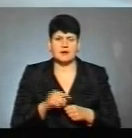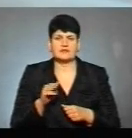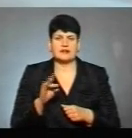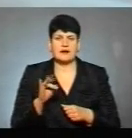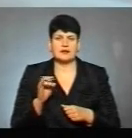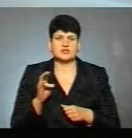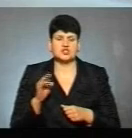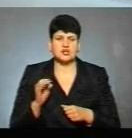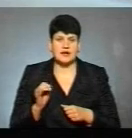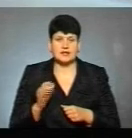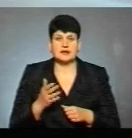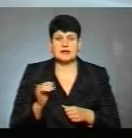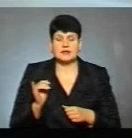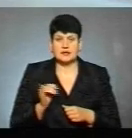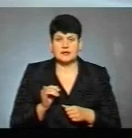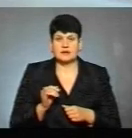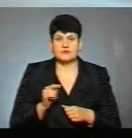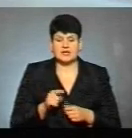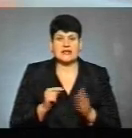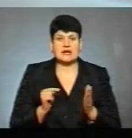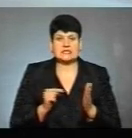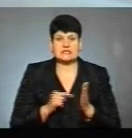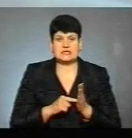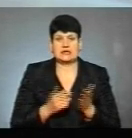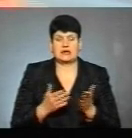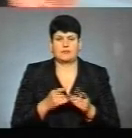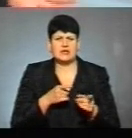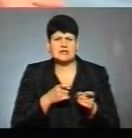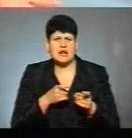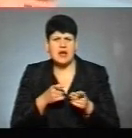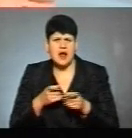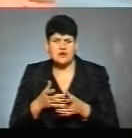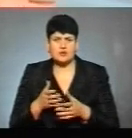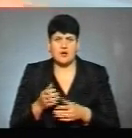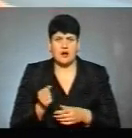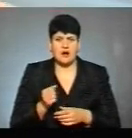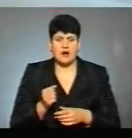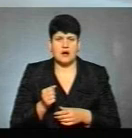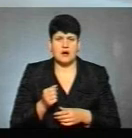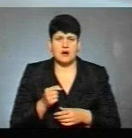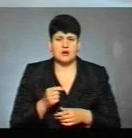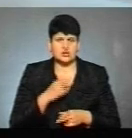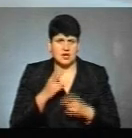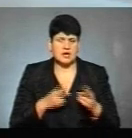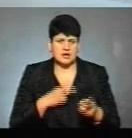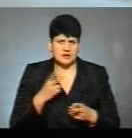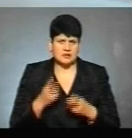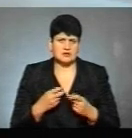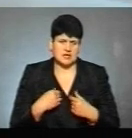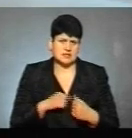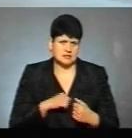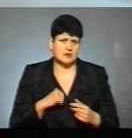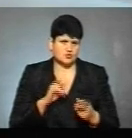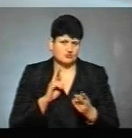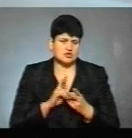траншеях, і по них як цілі якісь, по них стріляють, а вони жаліють. Я от сам